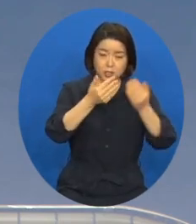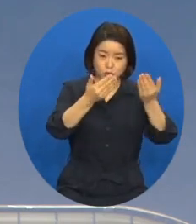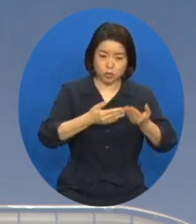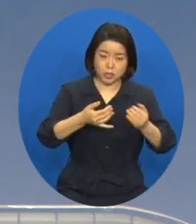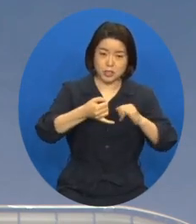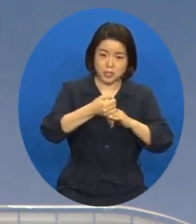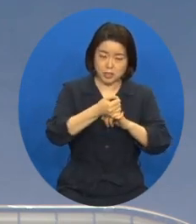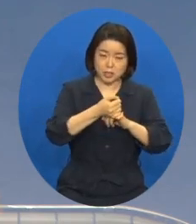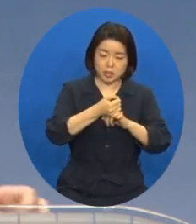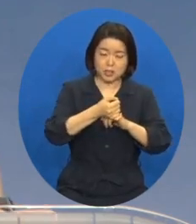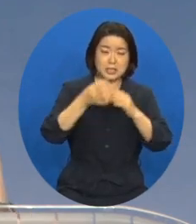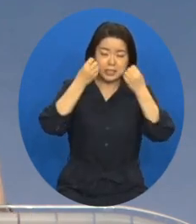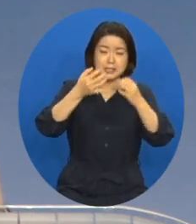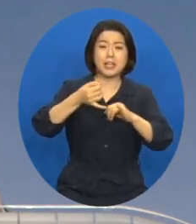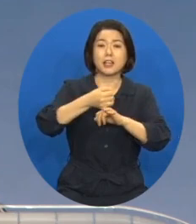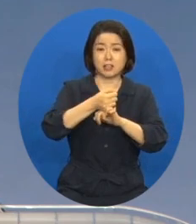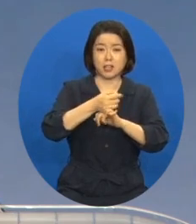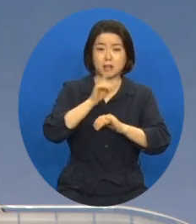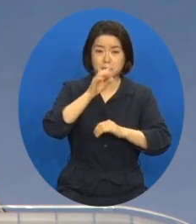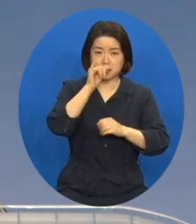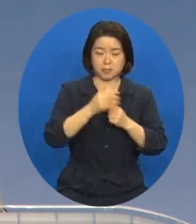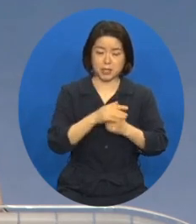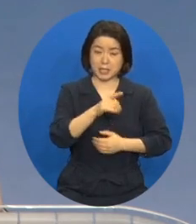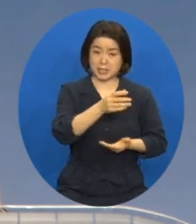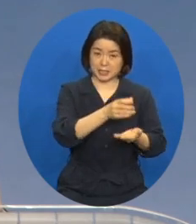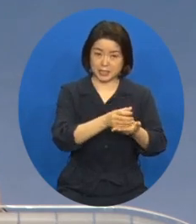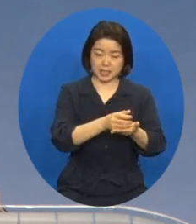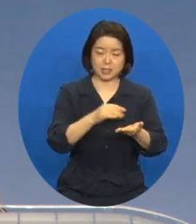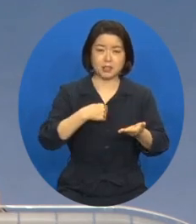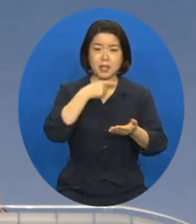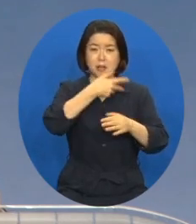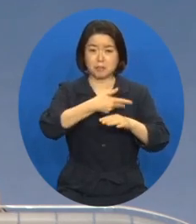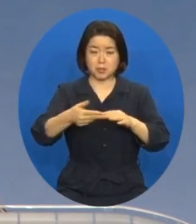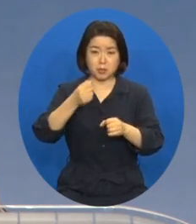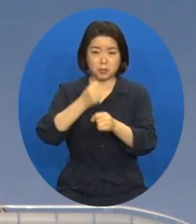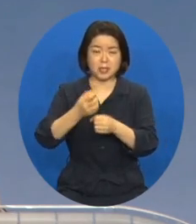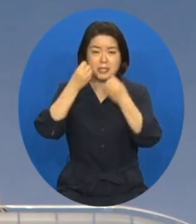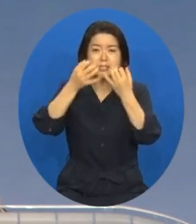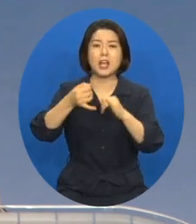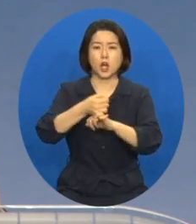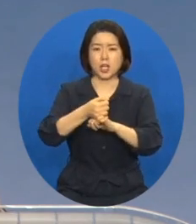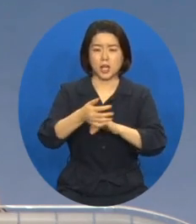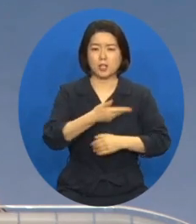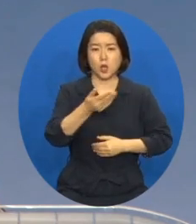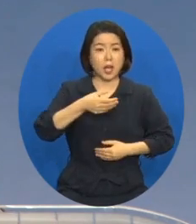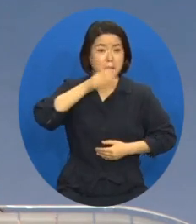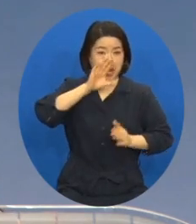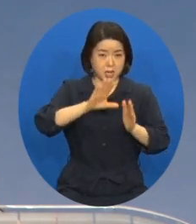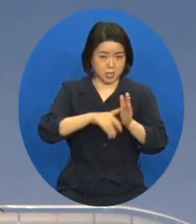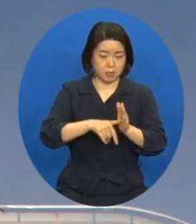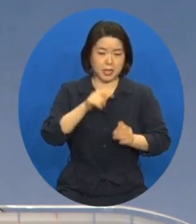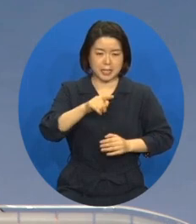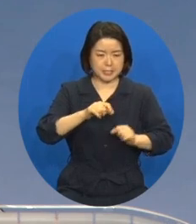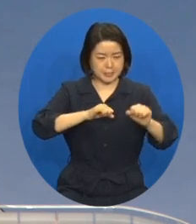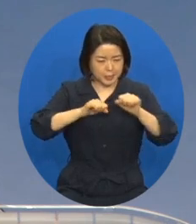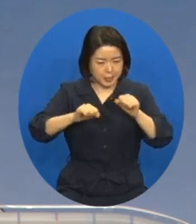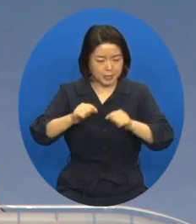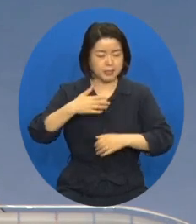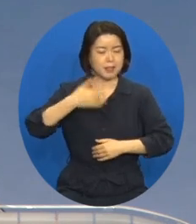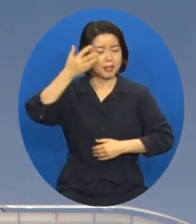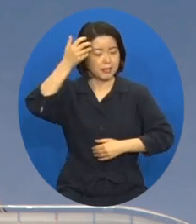그랬어요. 25절에 이 잔은 내 피로 세운 새 언약이다. 너희가 마실 때마다 이것을 행하여 나를